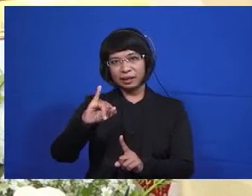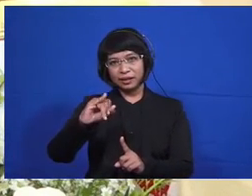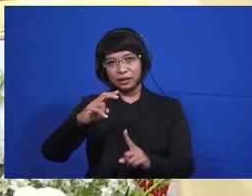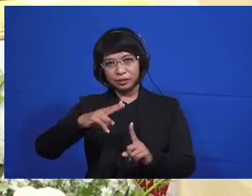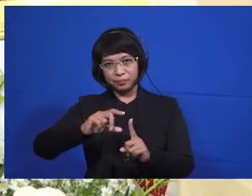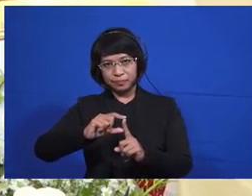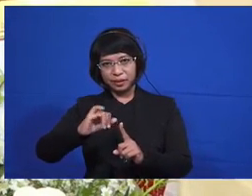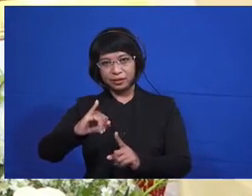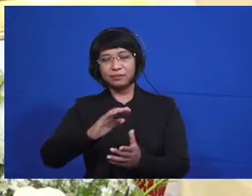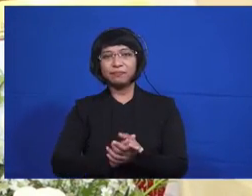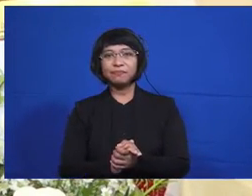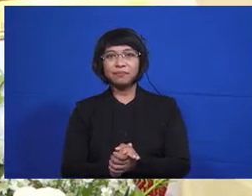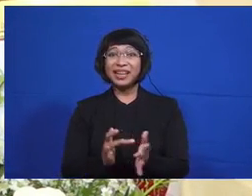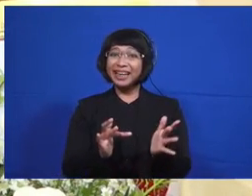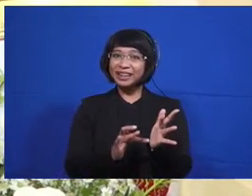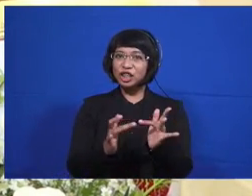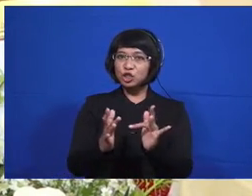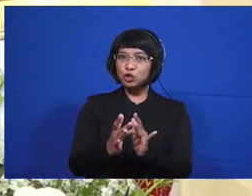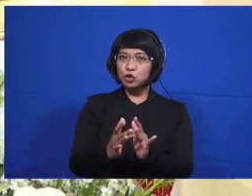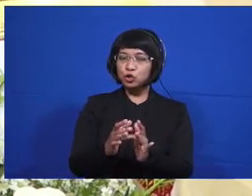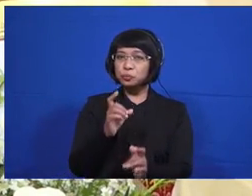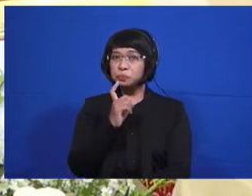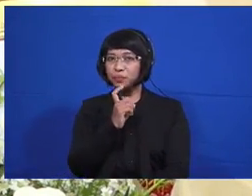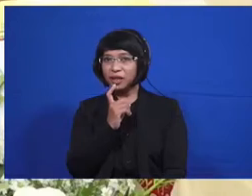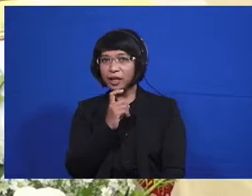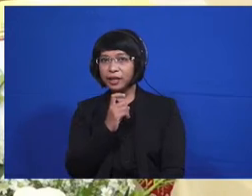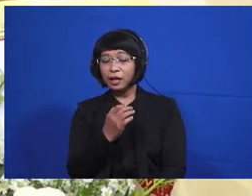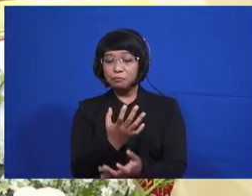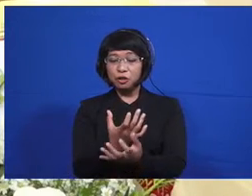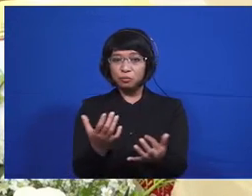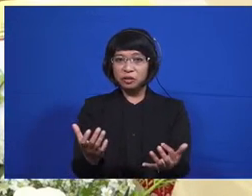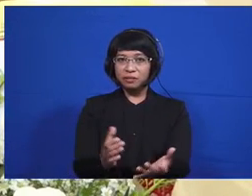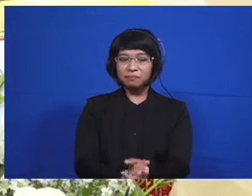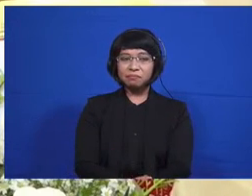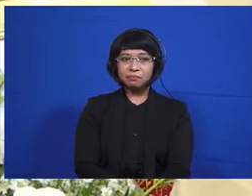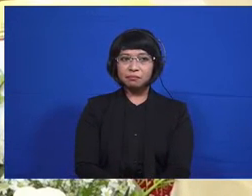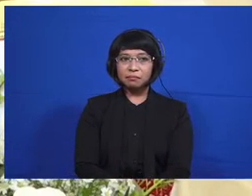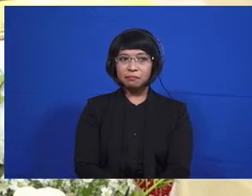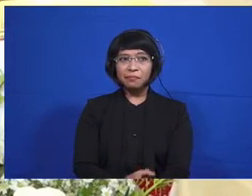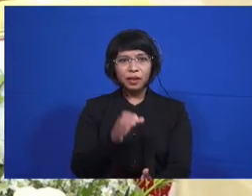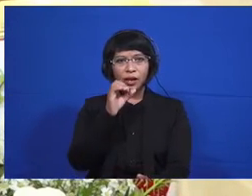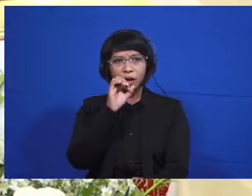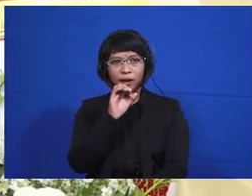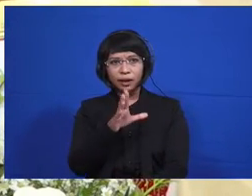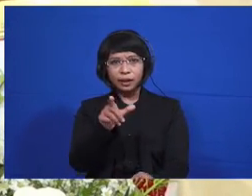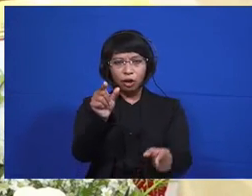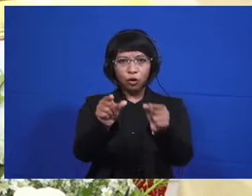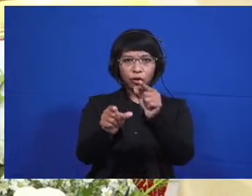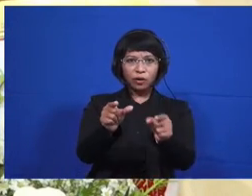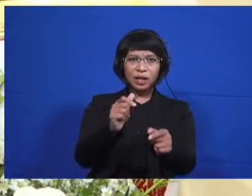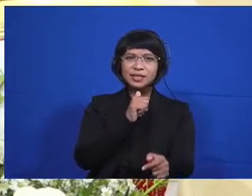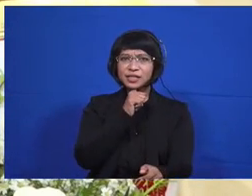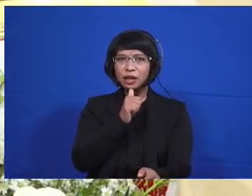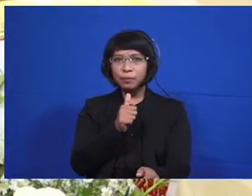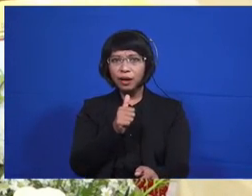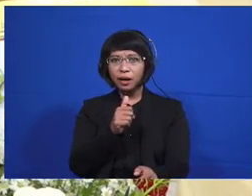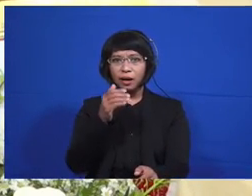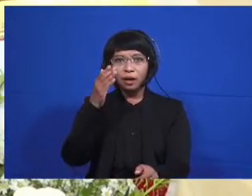bertanya kepada murid-muridnya, kata orang, siapakah anak manusia